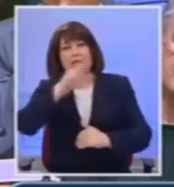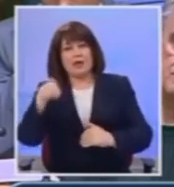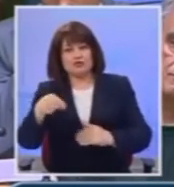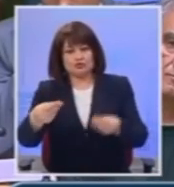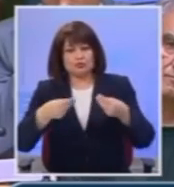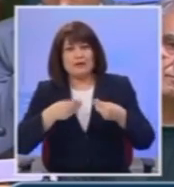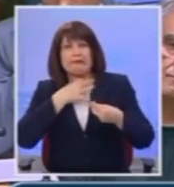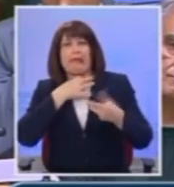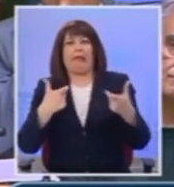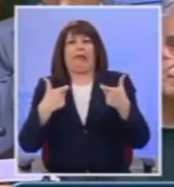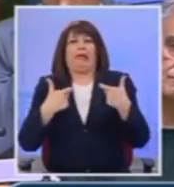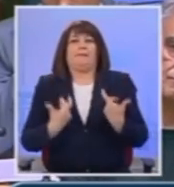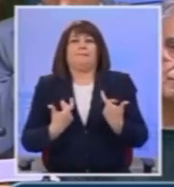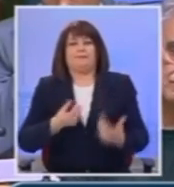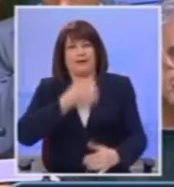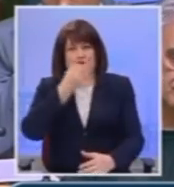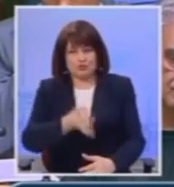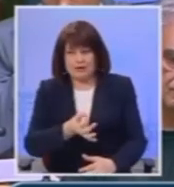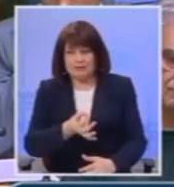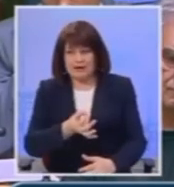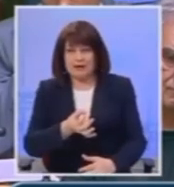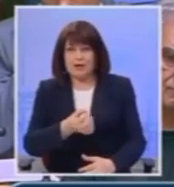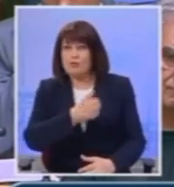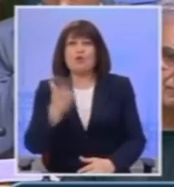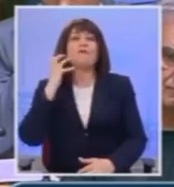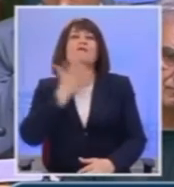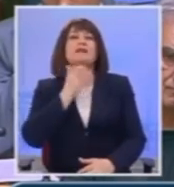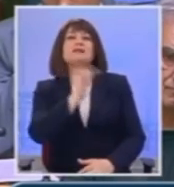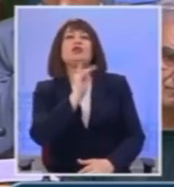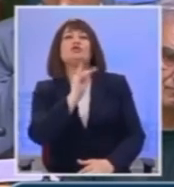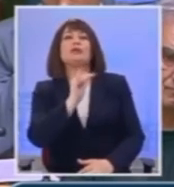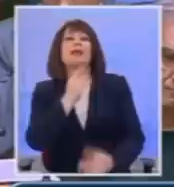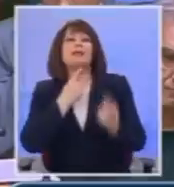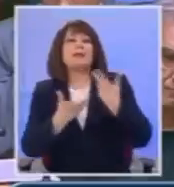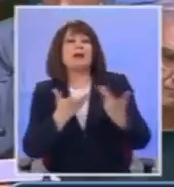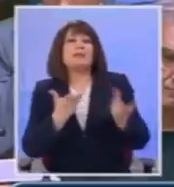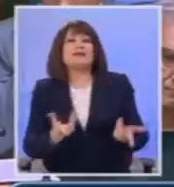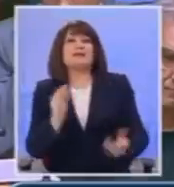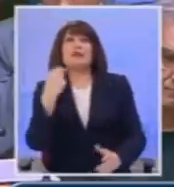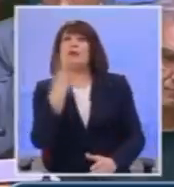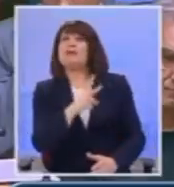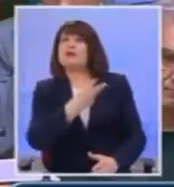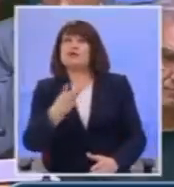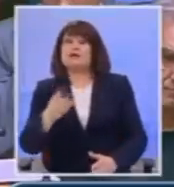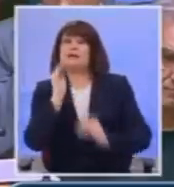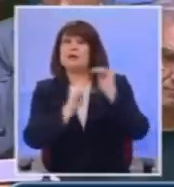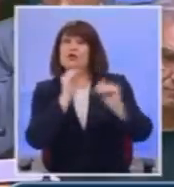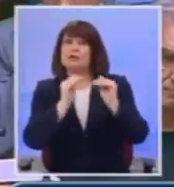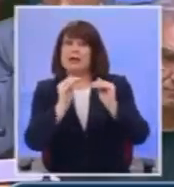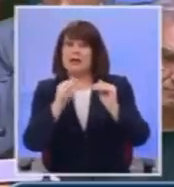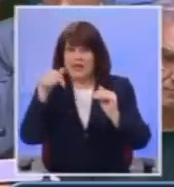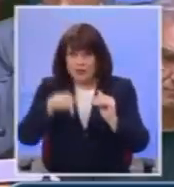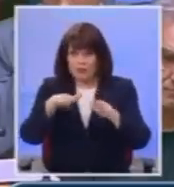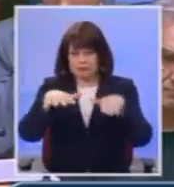μία ασφυξία. Έλεγα λοιπόν ότι δεν σας ρωτάει μόνο ο κύριος Βενιζέλος. Ρωτούν και οι βουλευτές σας, και εδώ στα